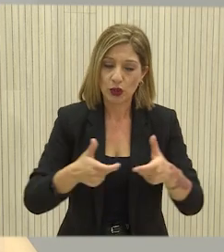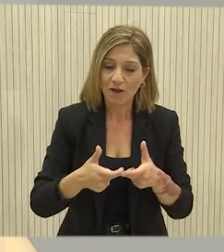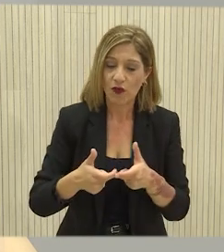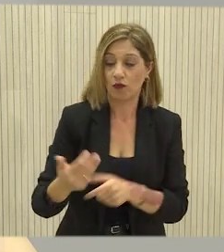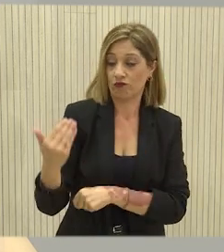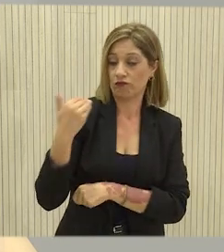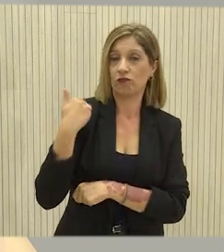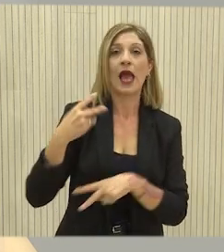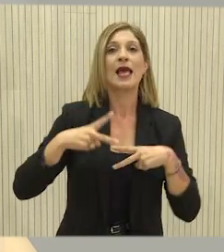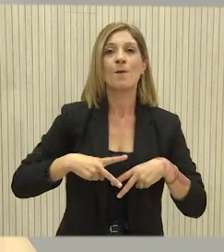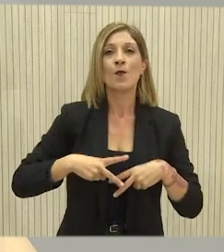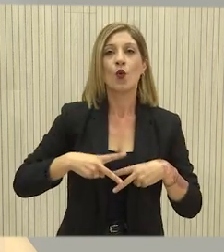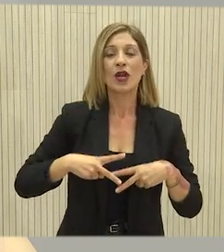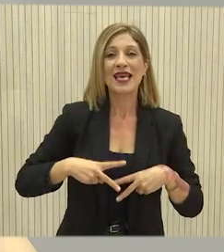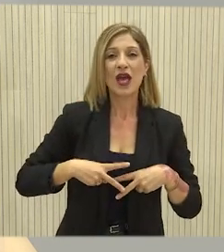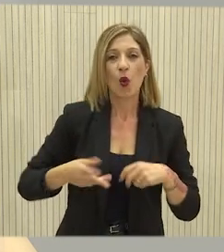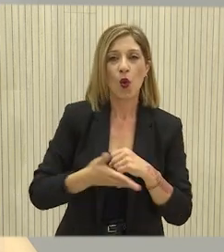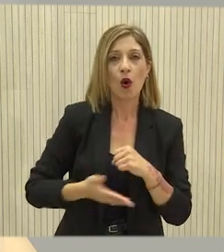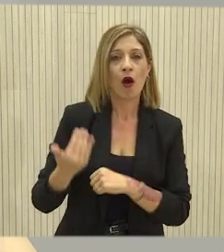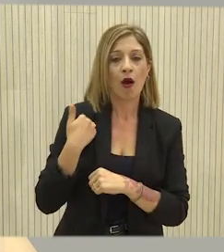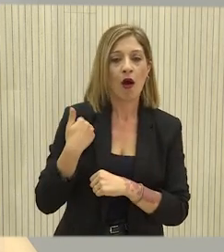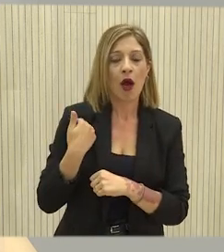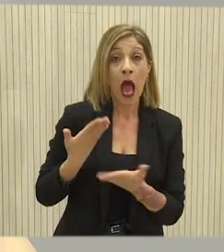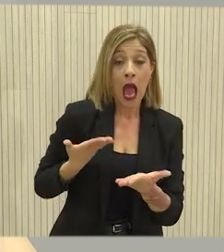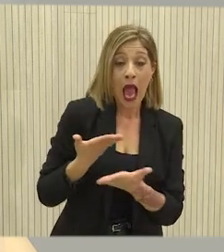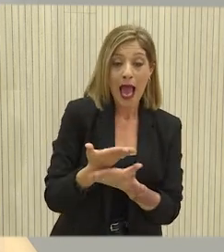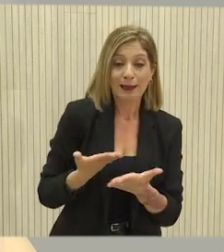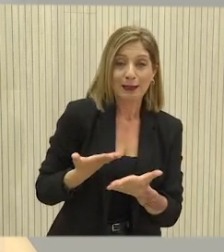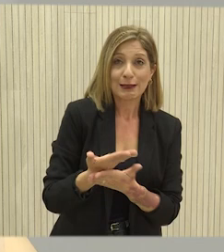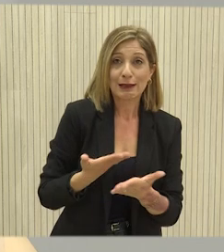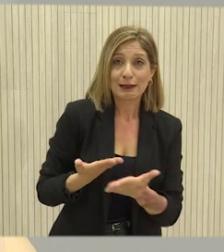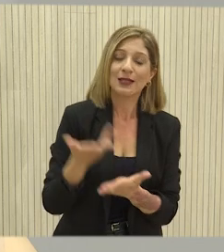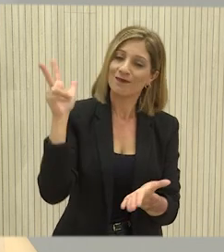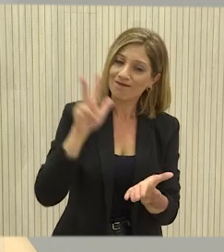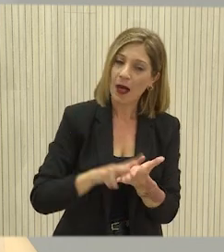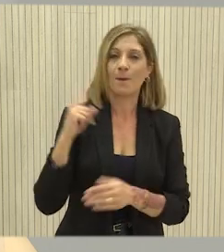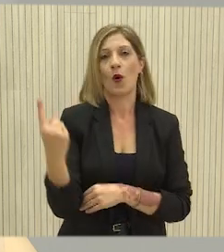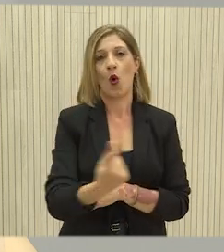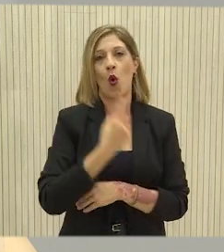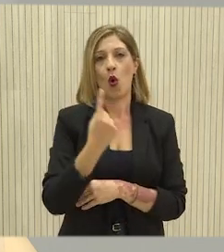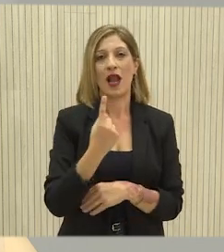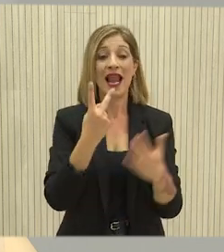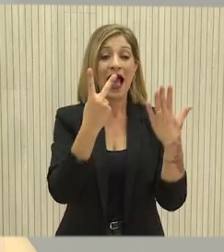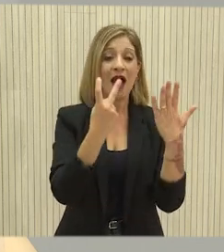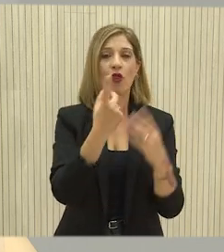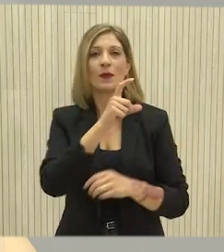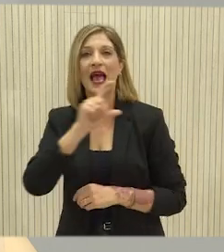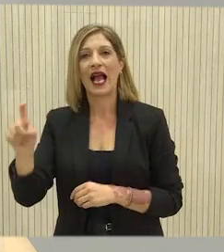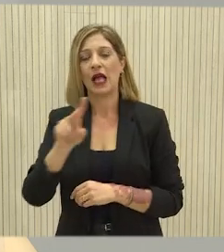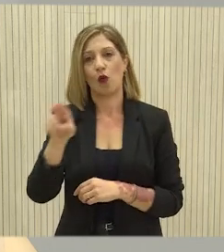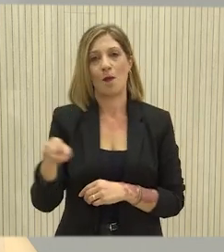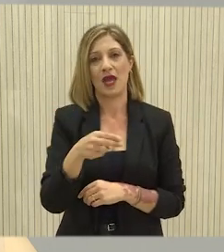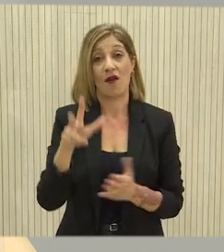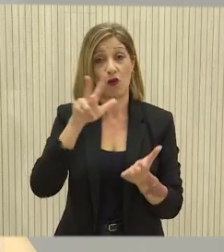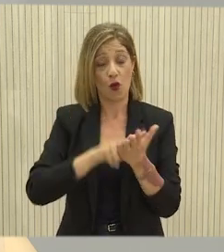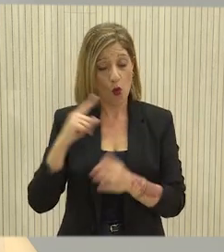του αρμόδιου Υπουργείου, ενέκρινε όλες τις αιτήσεις που πληρούσαν τα κριτήρια επιλεξιμότητας συνολικού ποσού 70 εκατομμύρια ευρώ